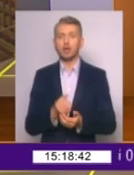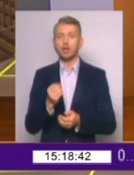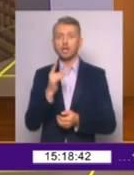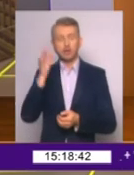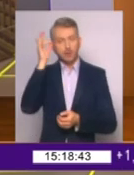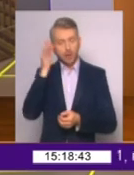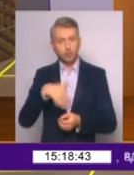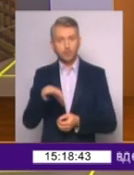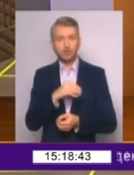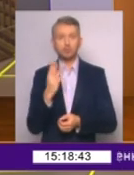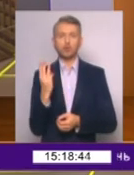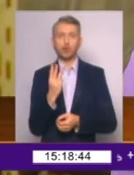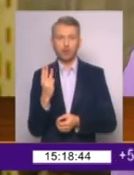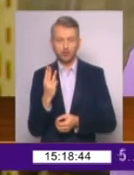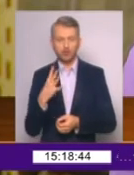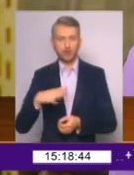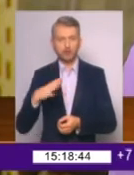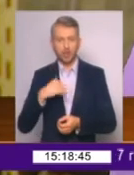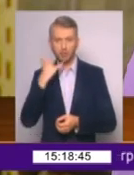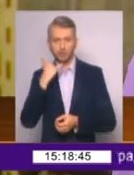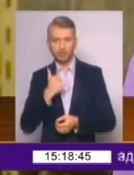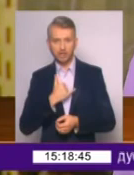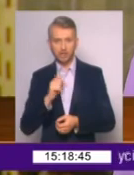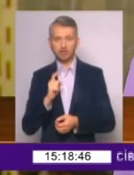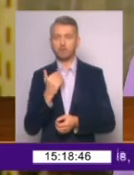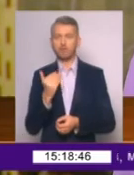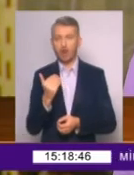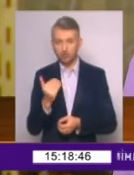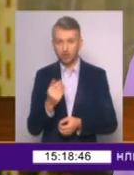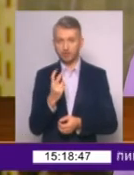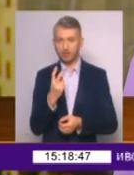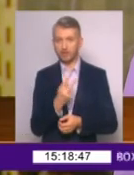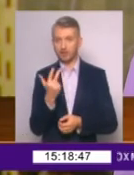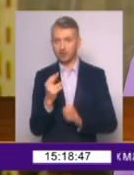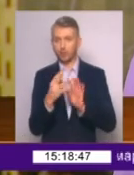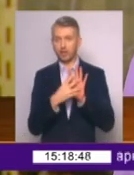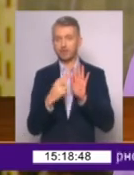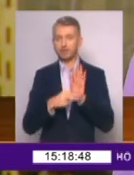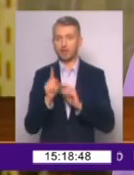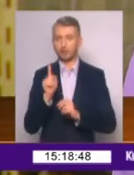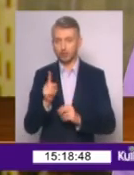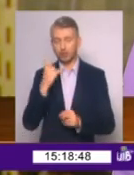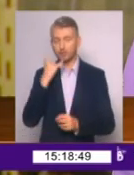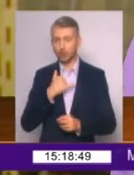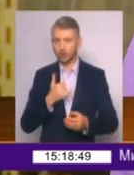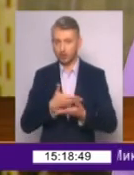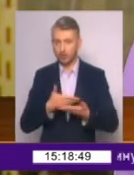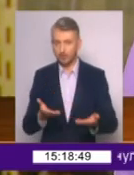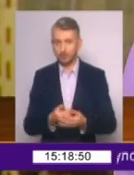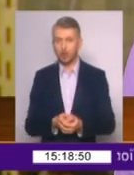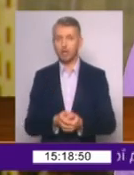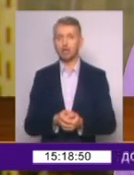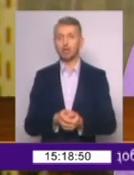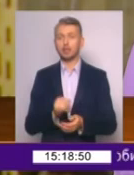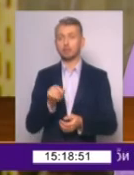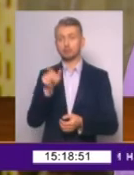глядачам, прошу, Троєщина, ми чекаємо сьогодні дзвінків саме ваших, 223-0981. Долучайтеся, будь ласка. І також нагадаю,